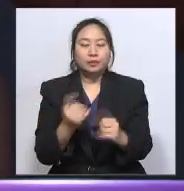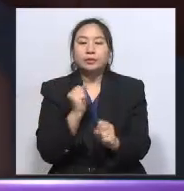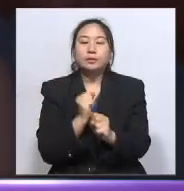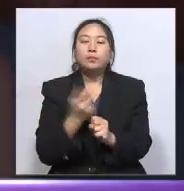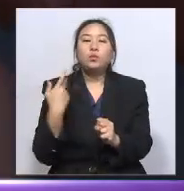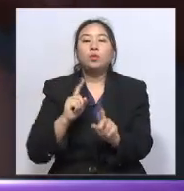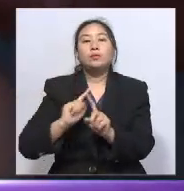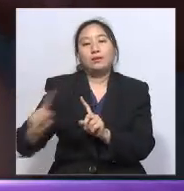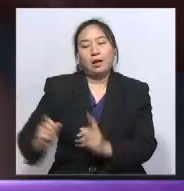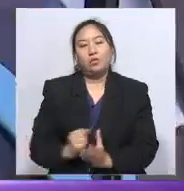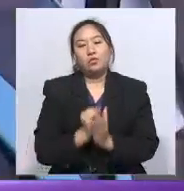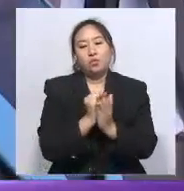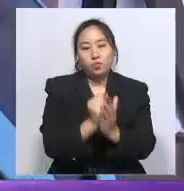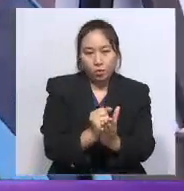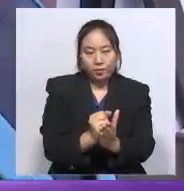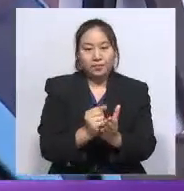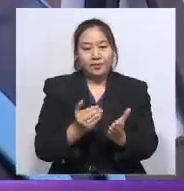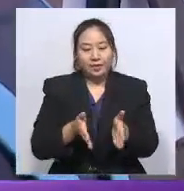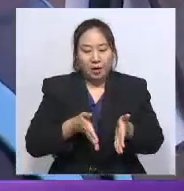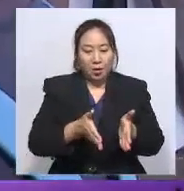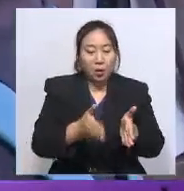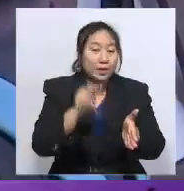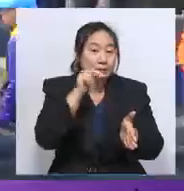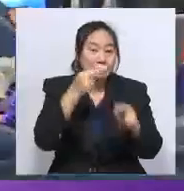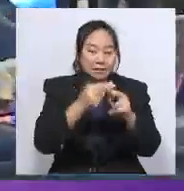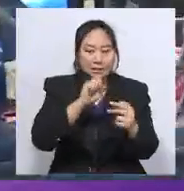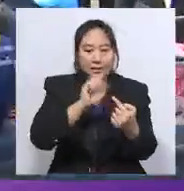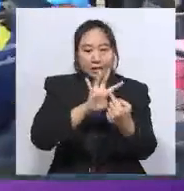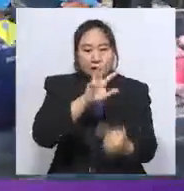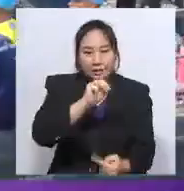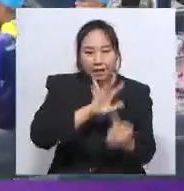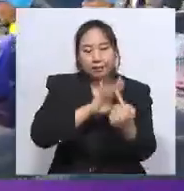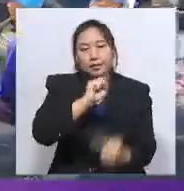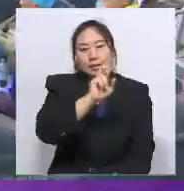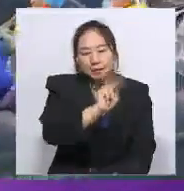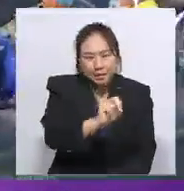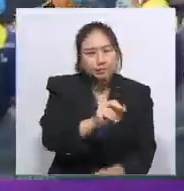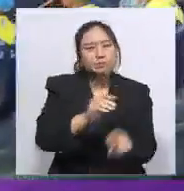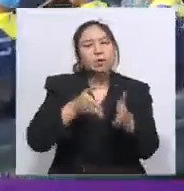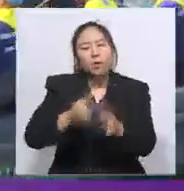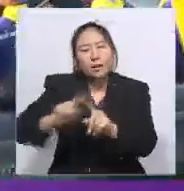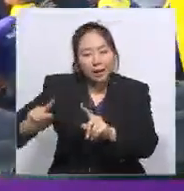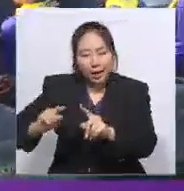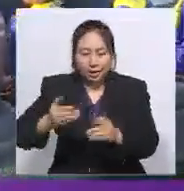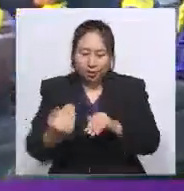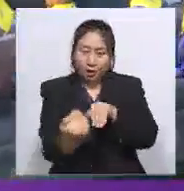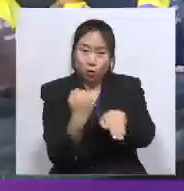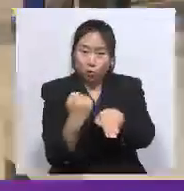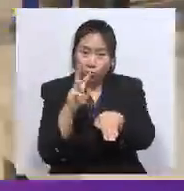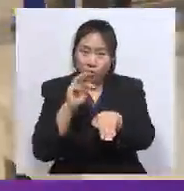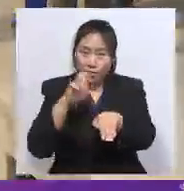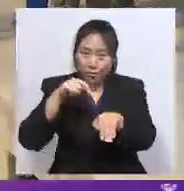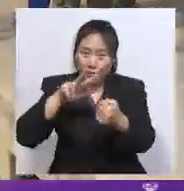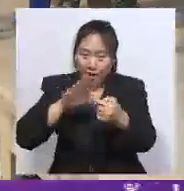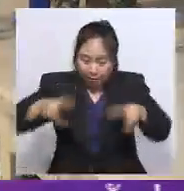การบำเพ็ญประโยชน์เพื่อปรับปรุงภูมิทัศน์คลองสามเสนบึงมักกะสันคูน้ำริมถนนวิภาวดีรังสิตและคลองเปรมประชากร